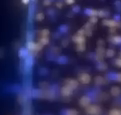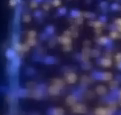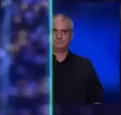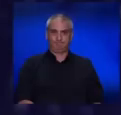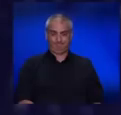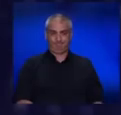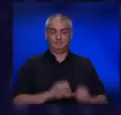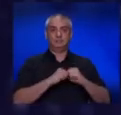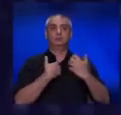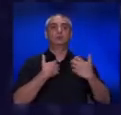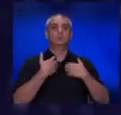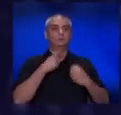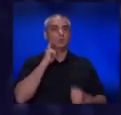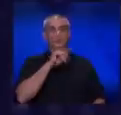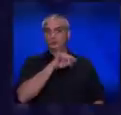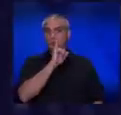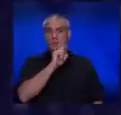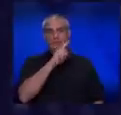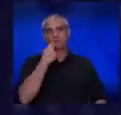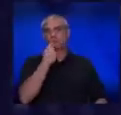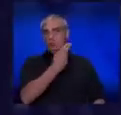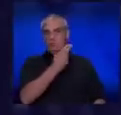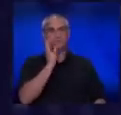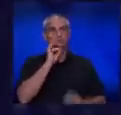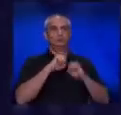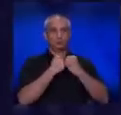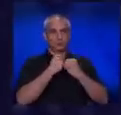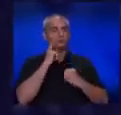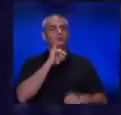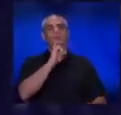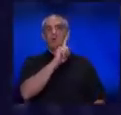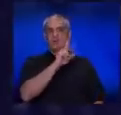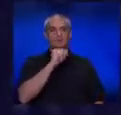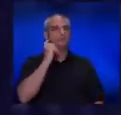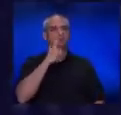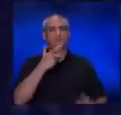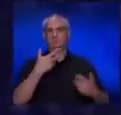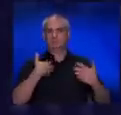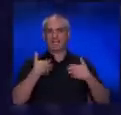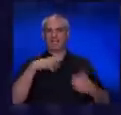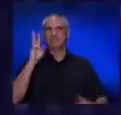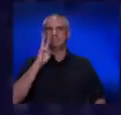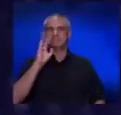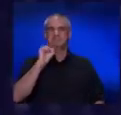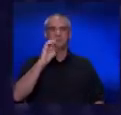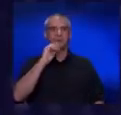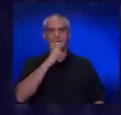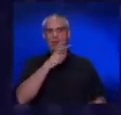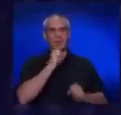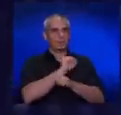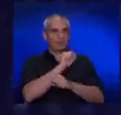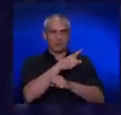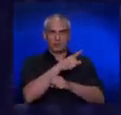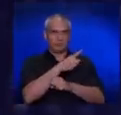הסטודיו למשחק על שם יורם לוינשטיין נמסר בתגובה בשם הסטודיו, בשם יורם לוינשטיין ובשם ססי סמוכה. הטענות הנטענות